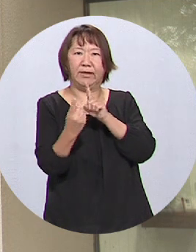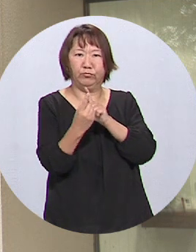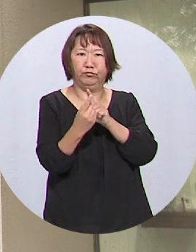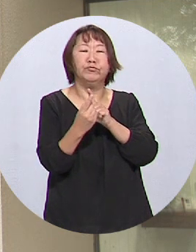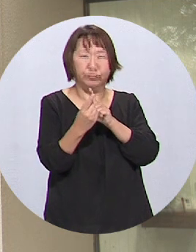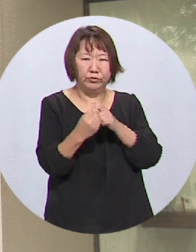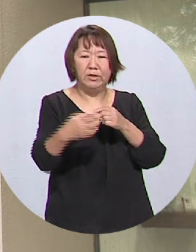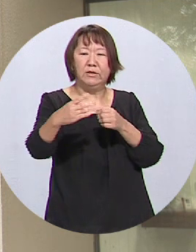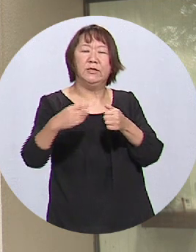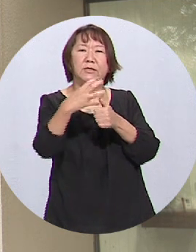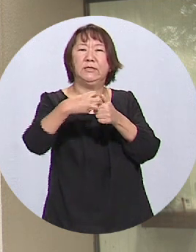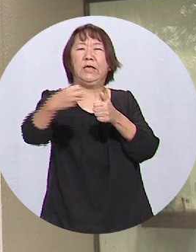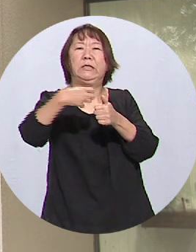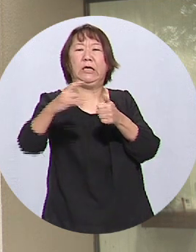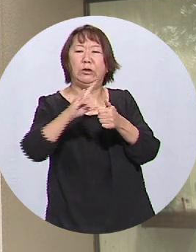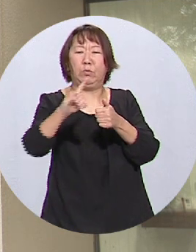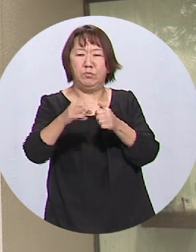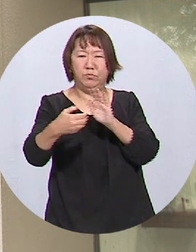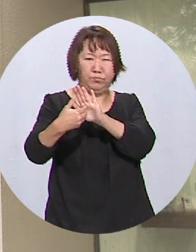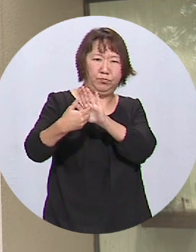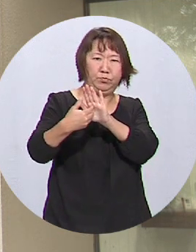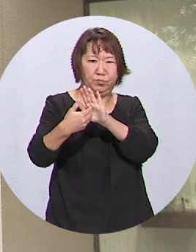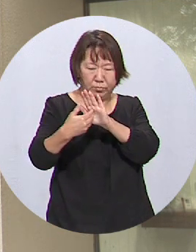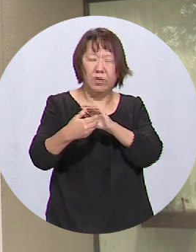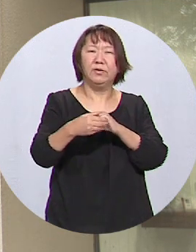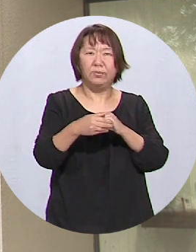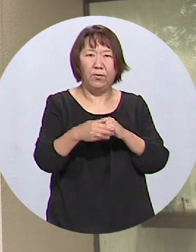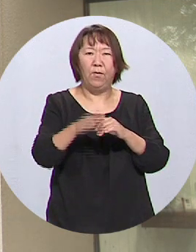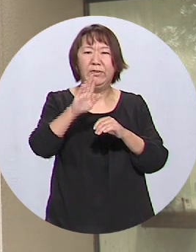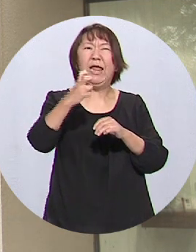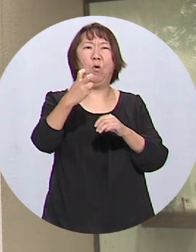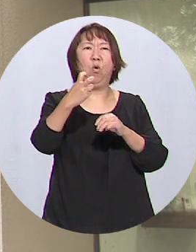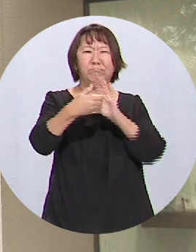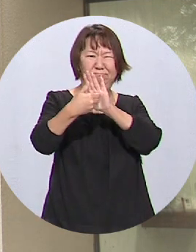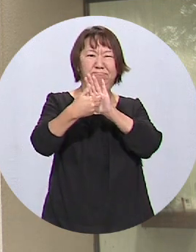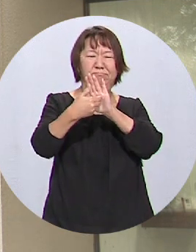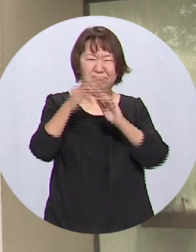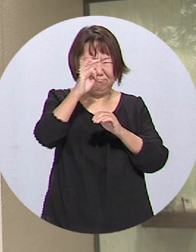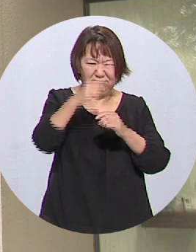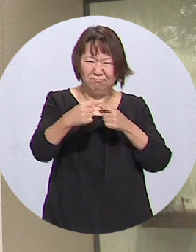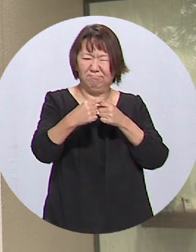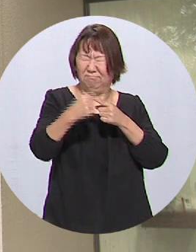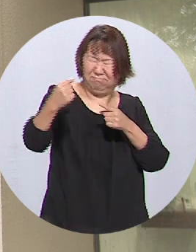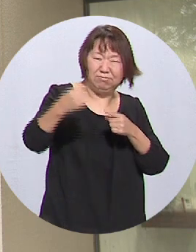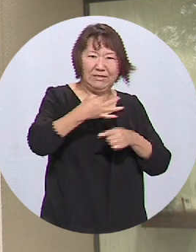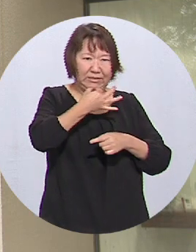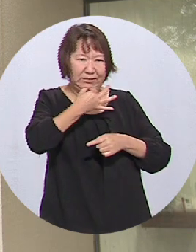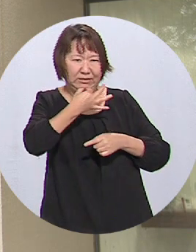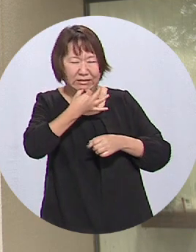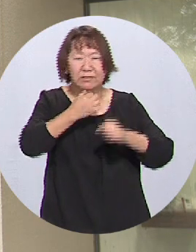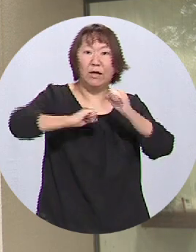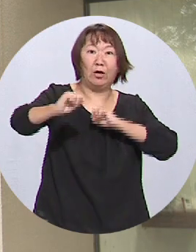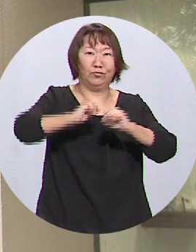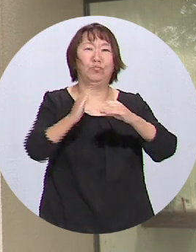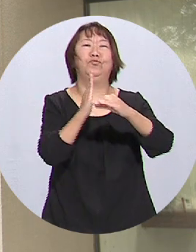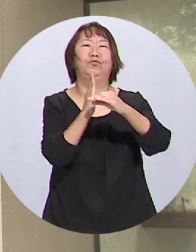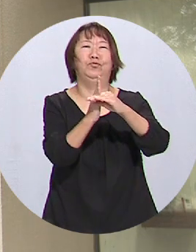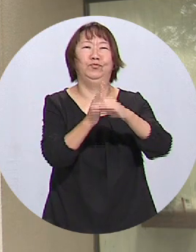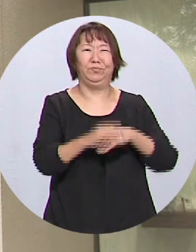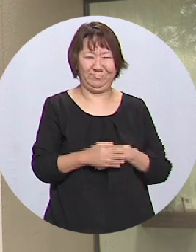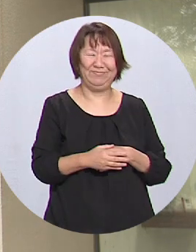特殊詐欺の予防検挙活動、テロの未然防止活動等、警察力を結集した警戒活動を実施しております